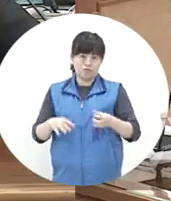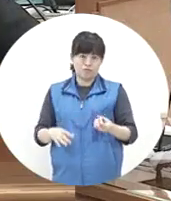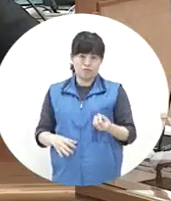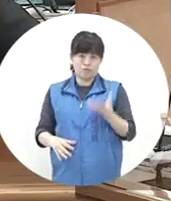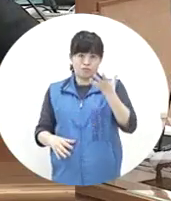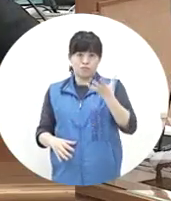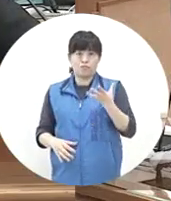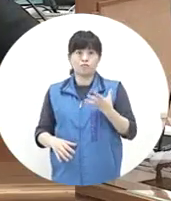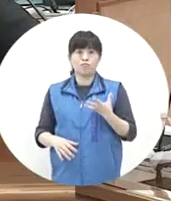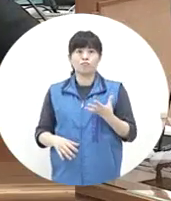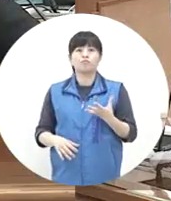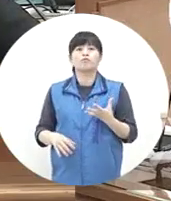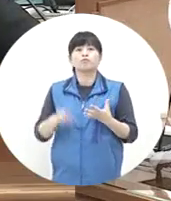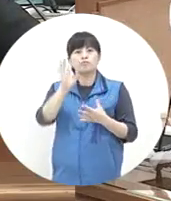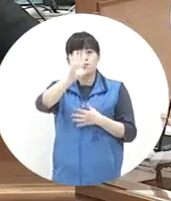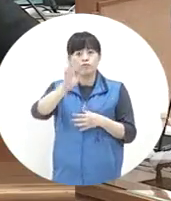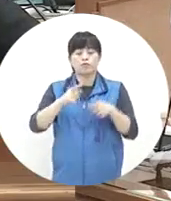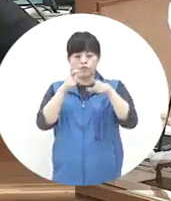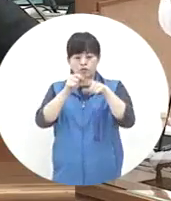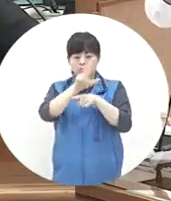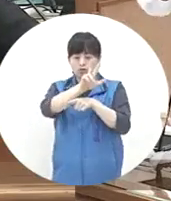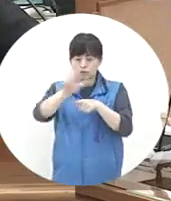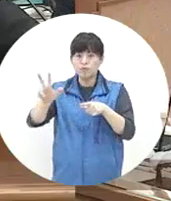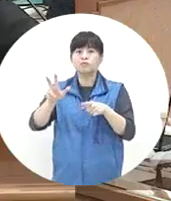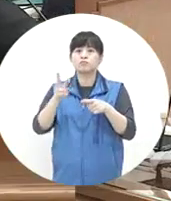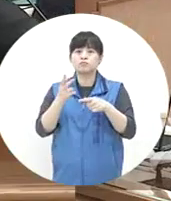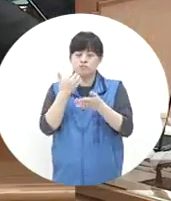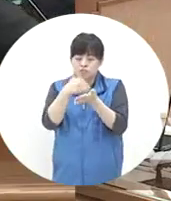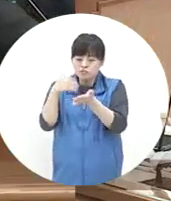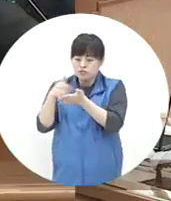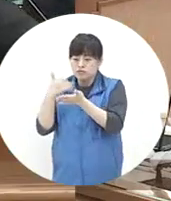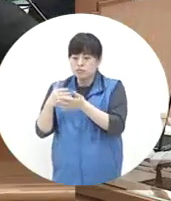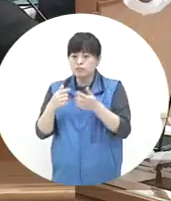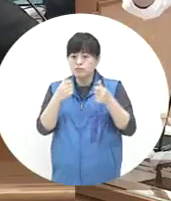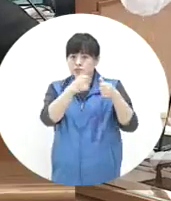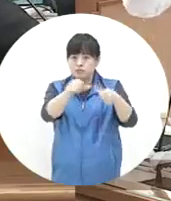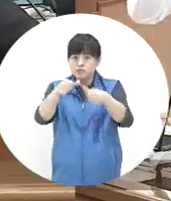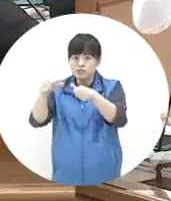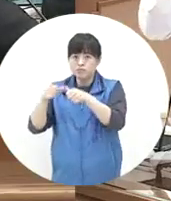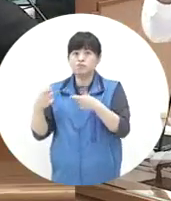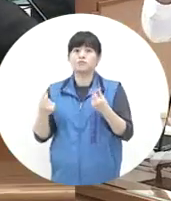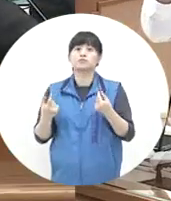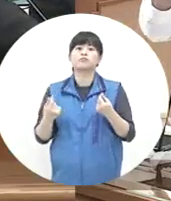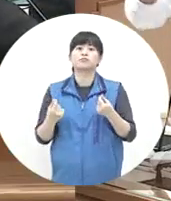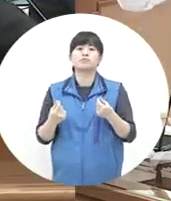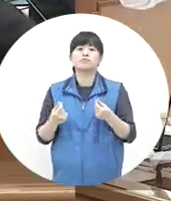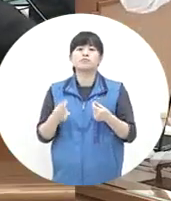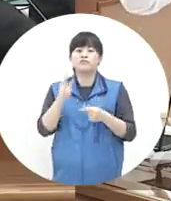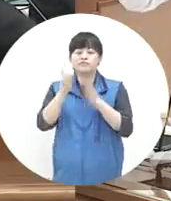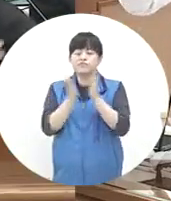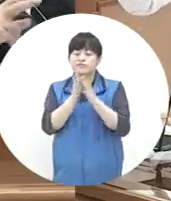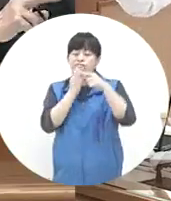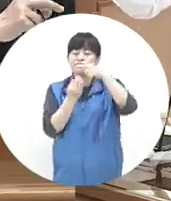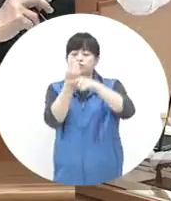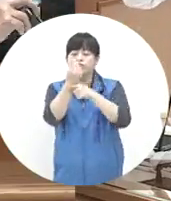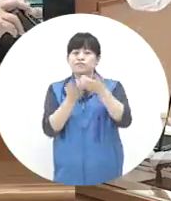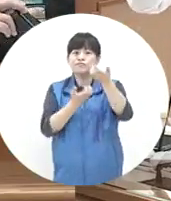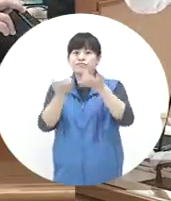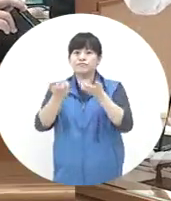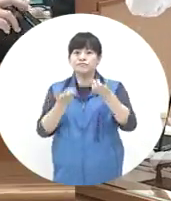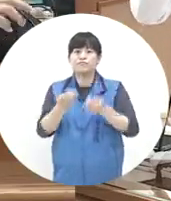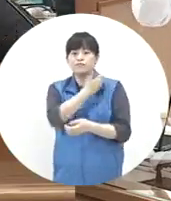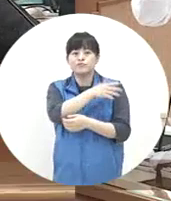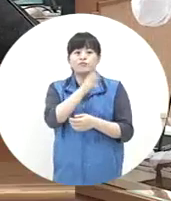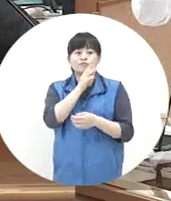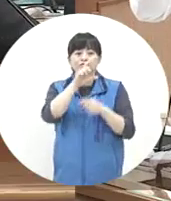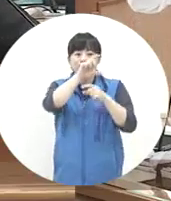要是要我们把公事比例 没关系， 重新去做好事。 对，啊，所以都是分配比例的问题，无论你从哪个公事，都是